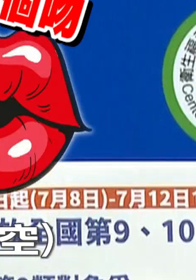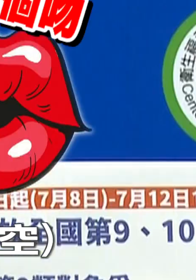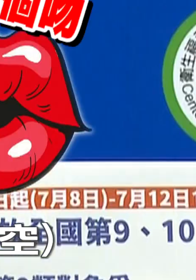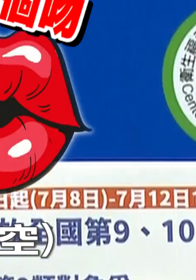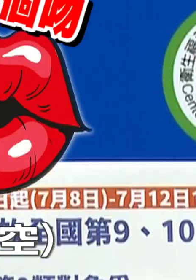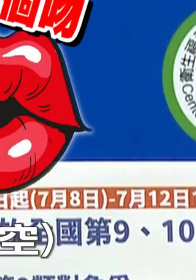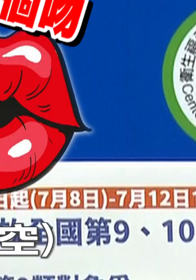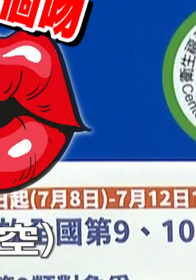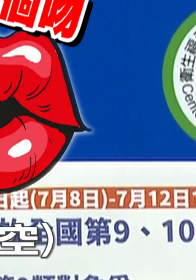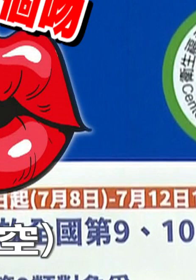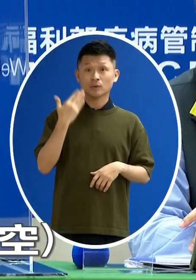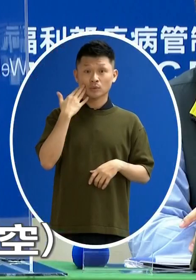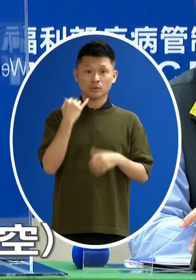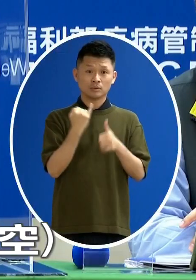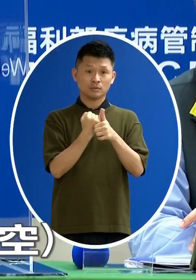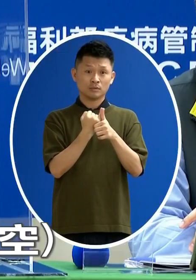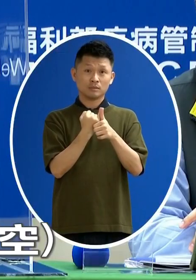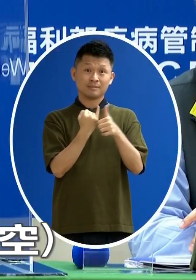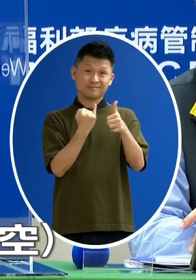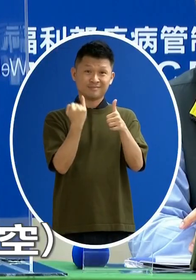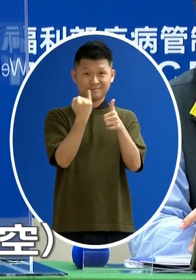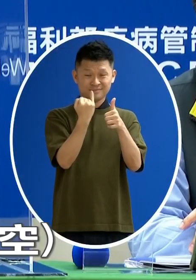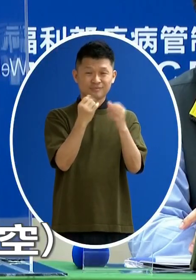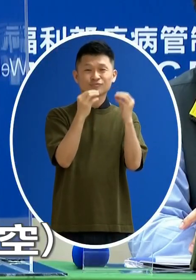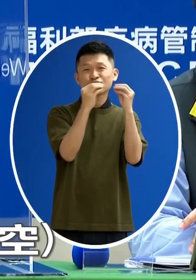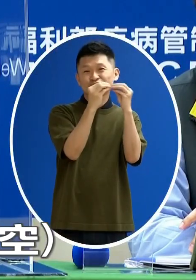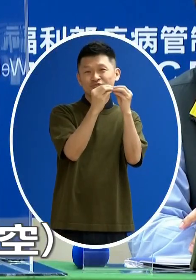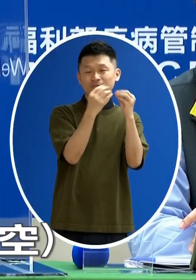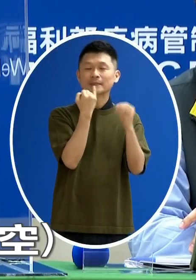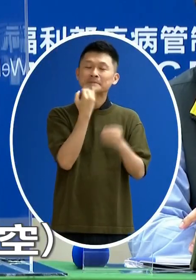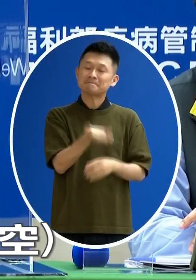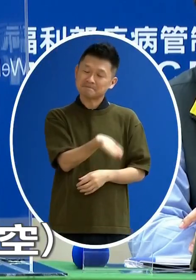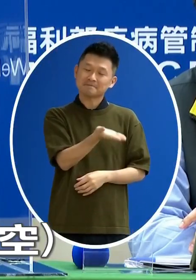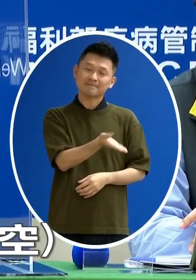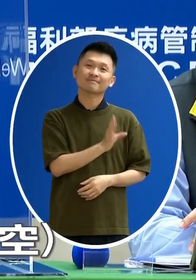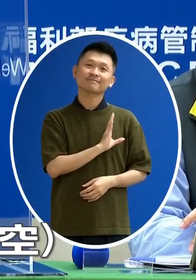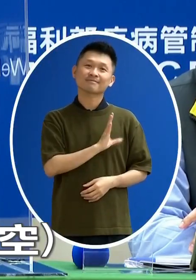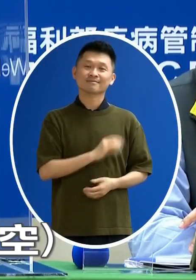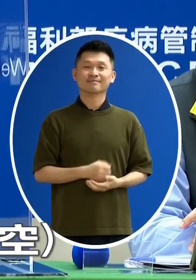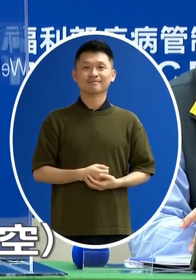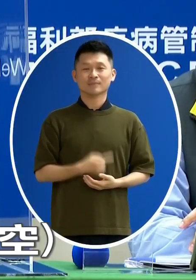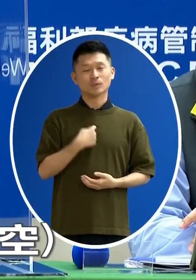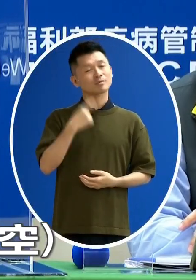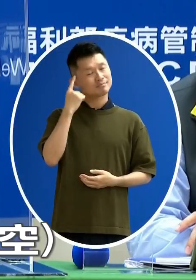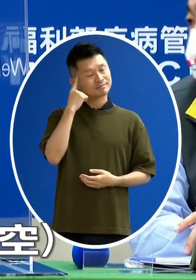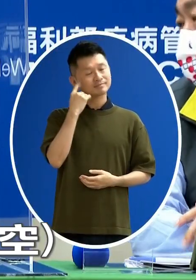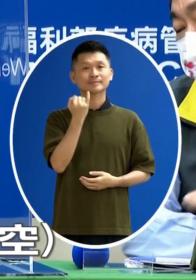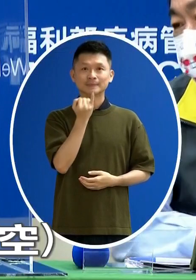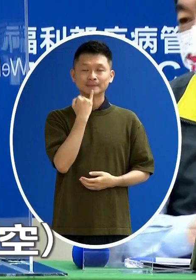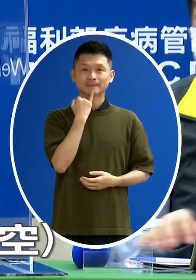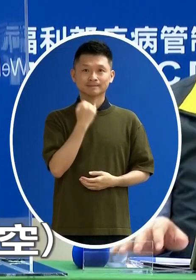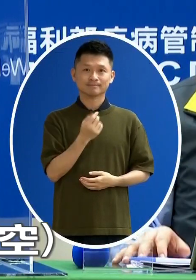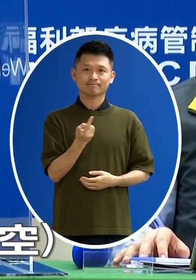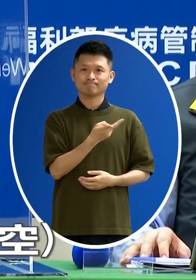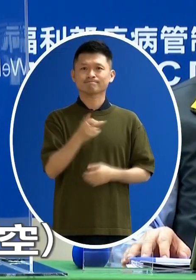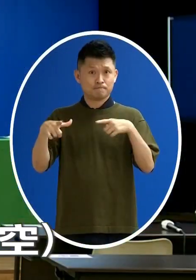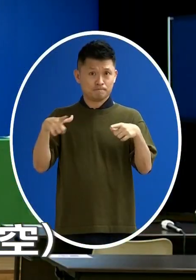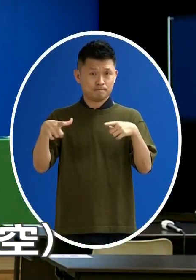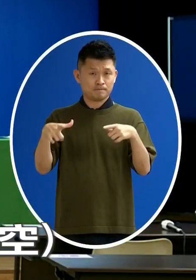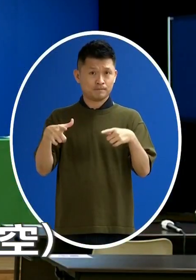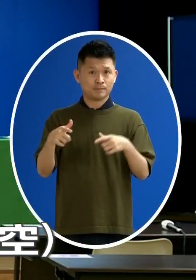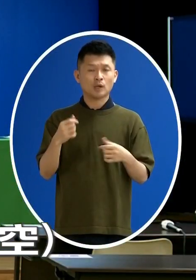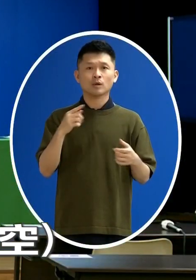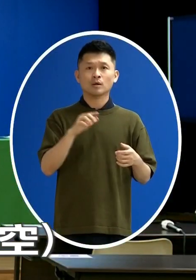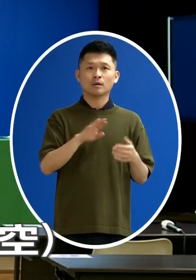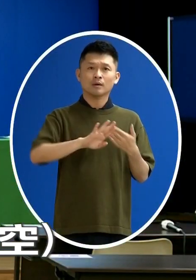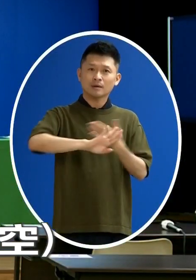接个吻，我也不反对了哈。那我相信是可以的了，双方都会同意了。 健